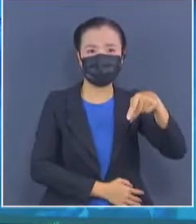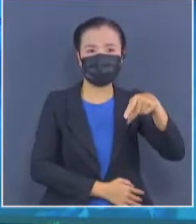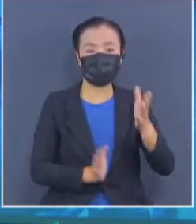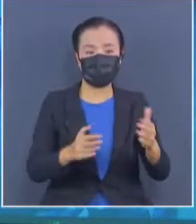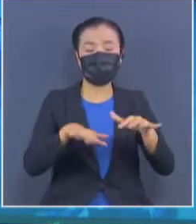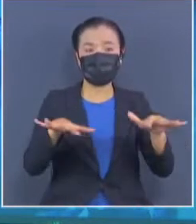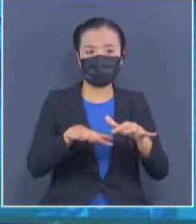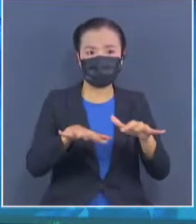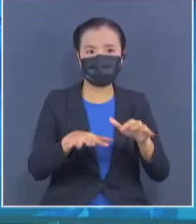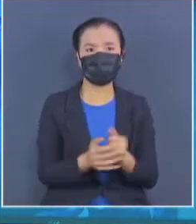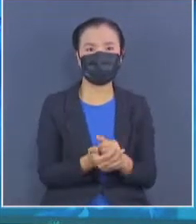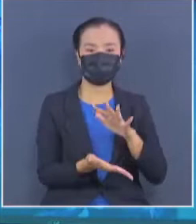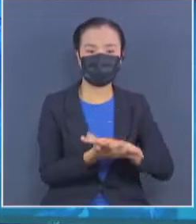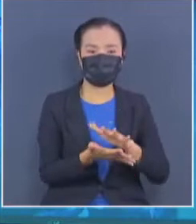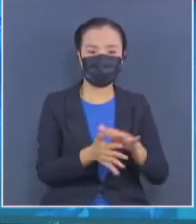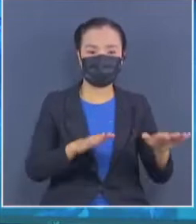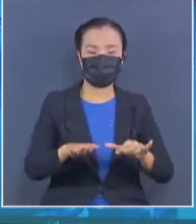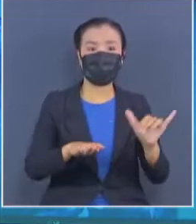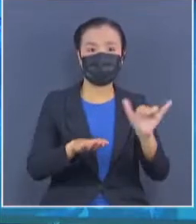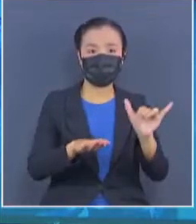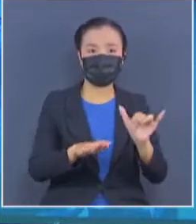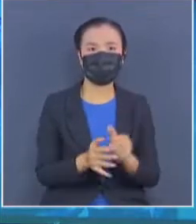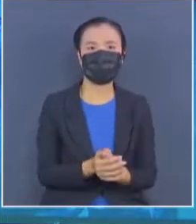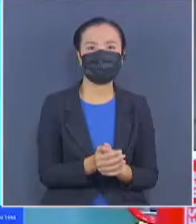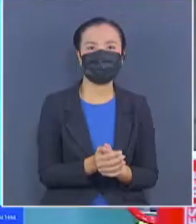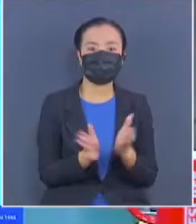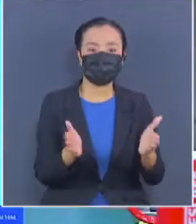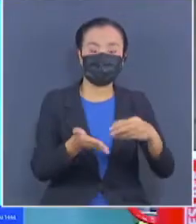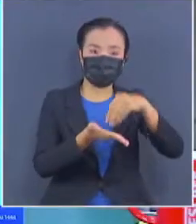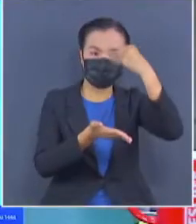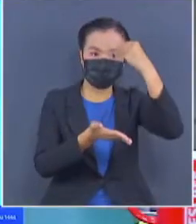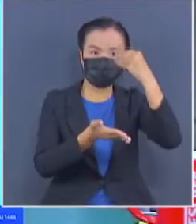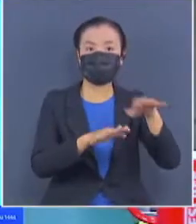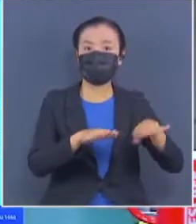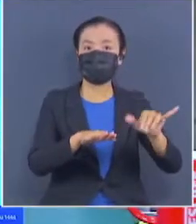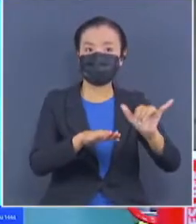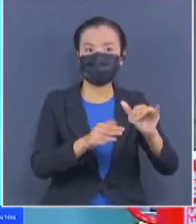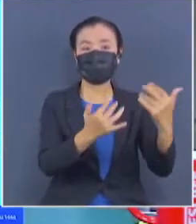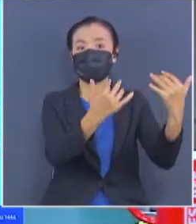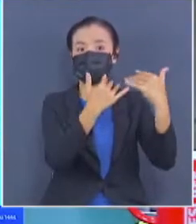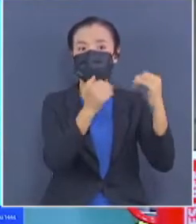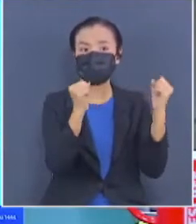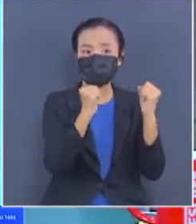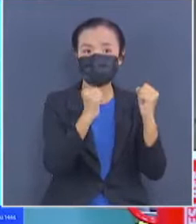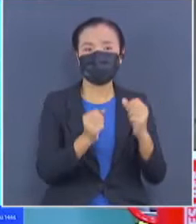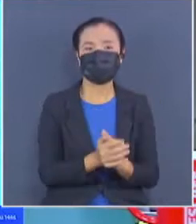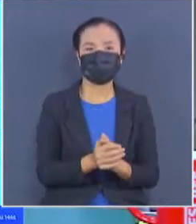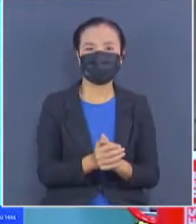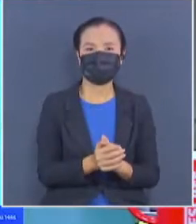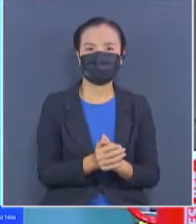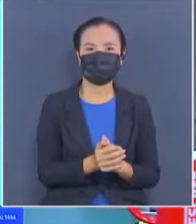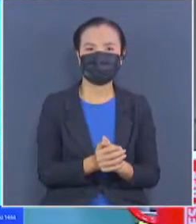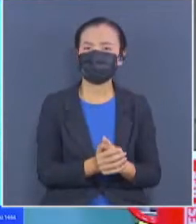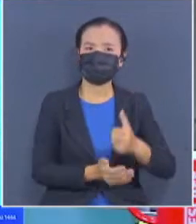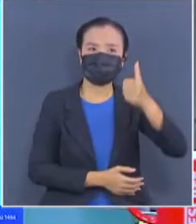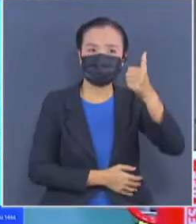ปกติด้วยโรงเรียนไม่มีความพร้อมใดใดทั้งสิ้นนะครับทั้งสภาพห้องเรียนเองทั้งแอร์ซึ่งปรับอากาศเองใช้การไม่